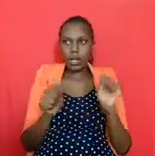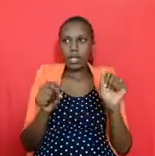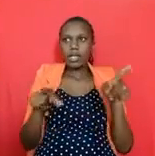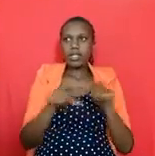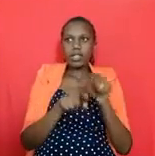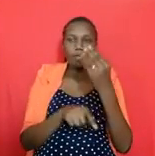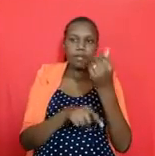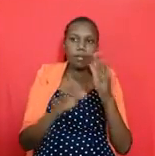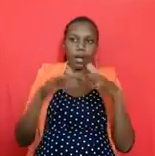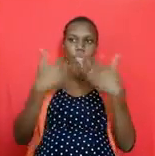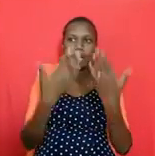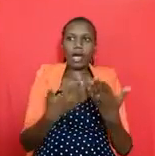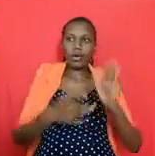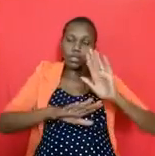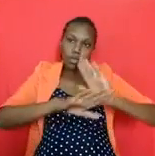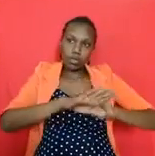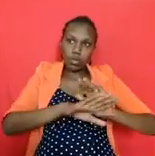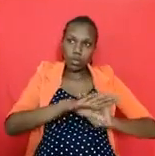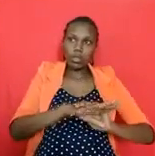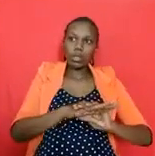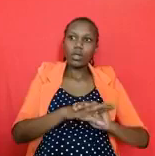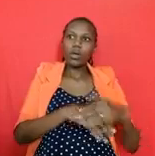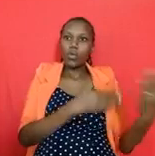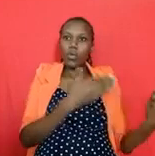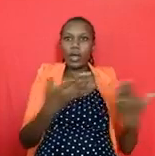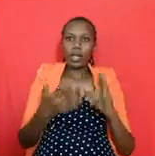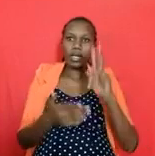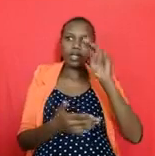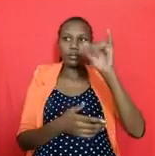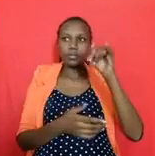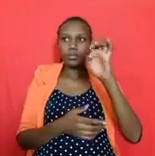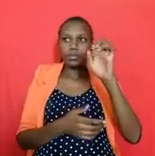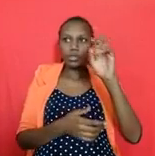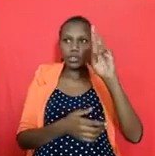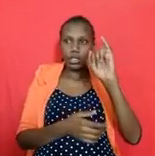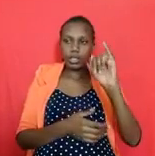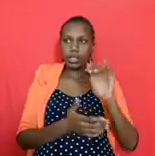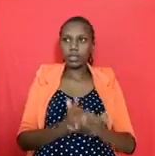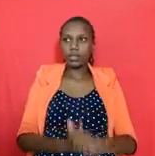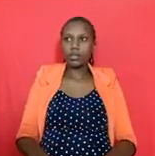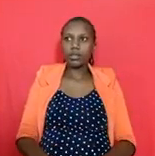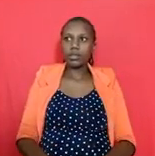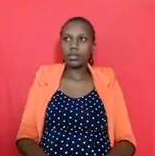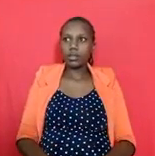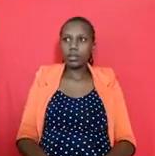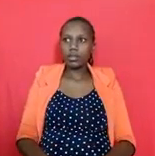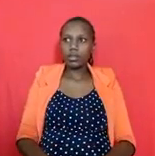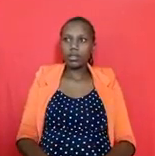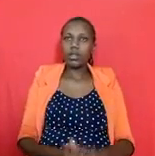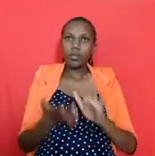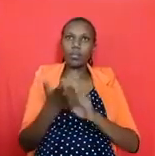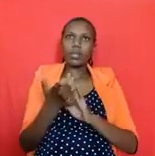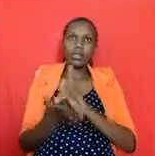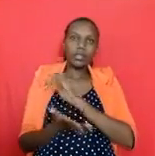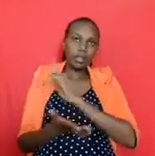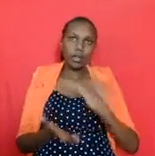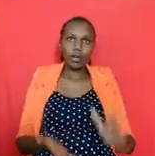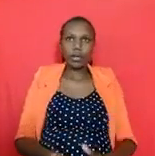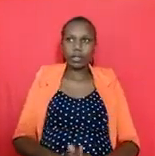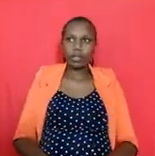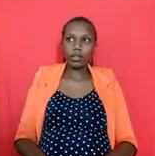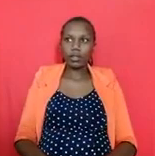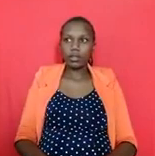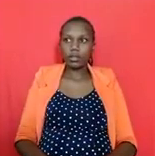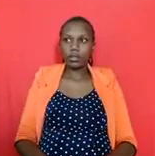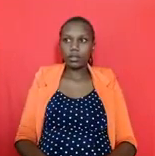ciokite kana ni menyerere karibu Jerry Thandi thank you very much mwathani agocwo